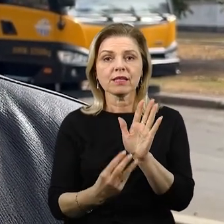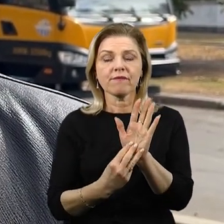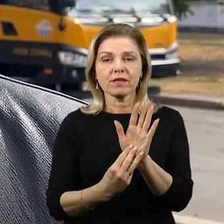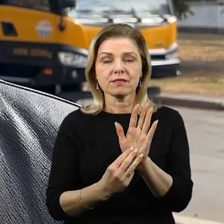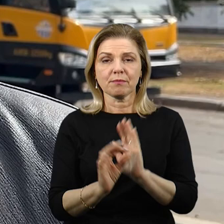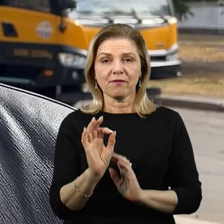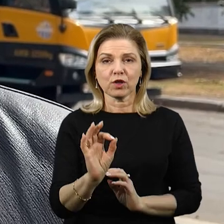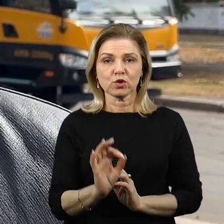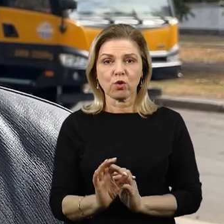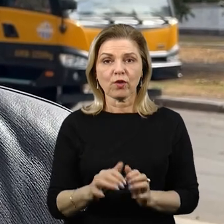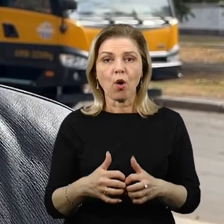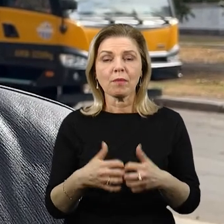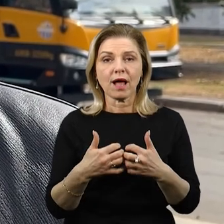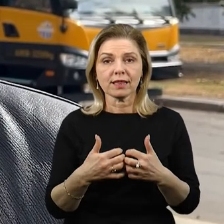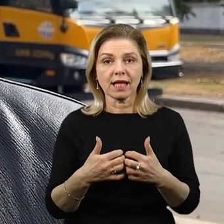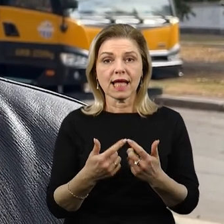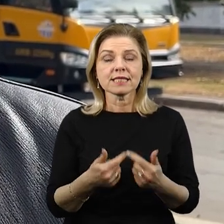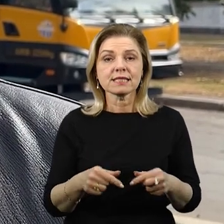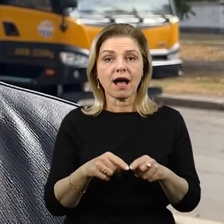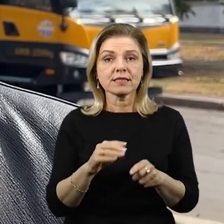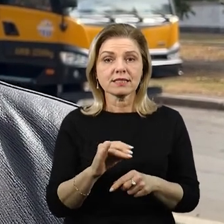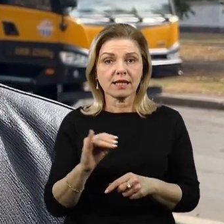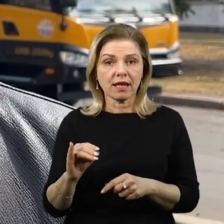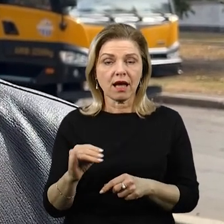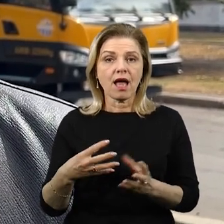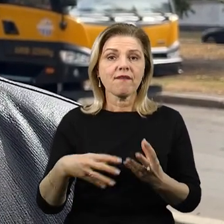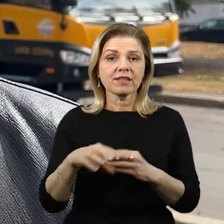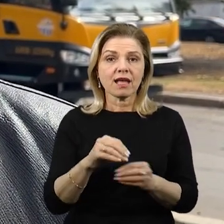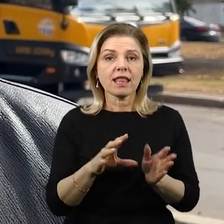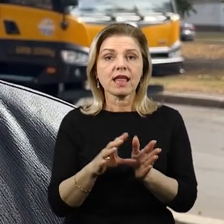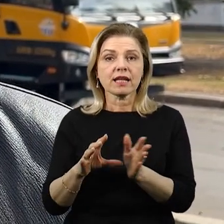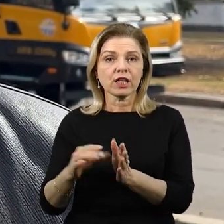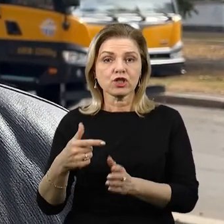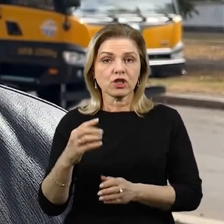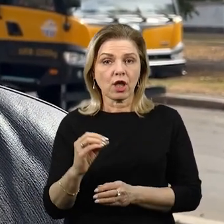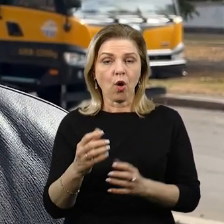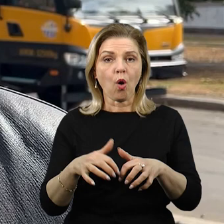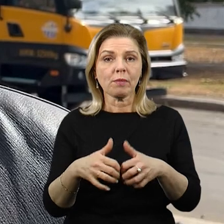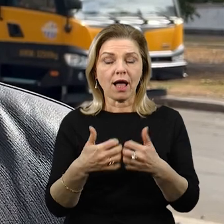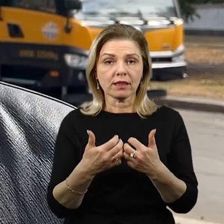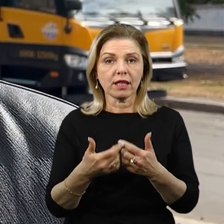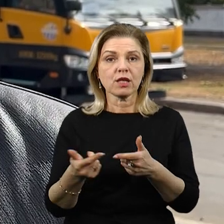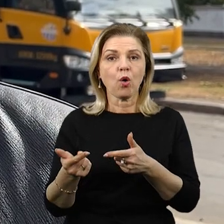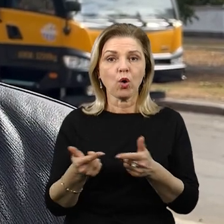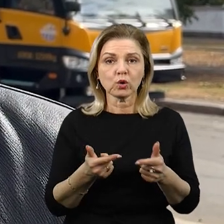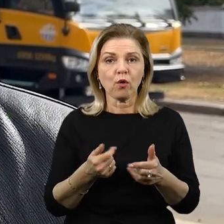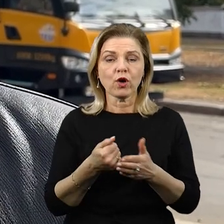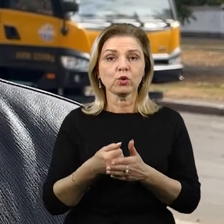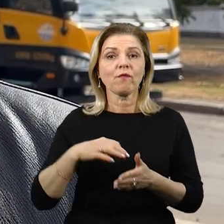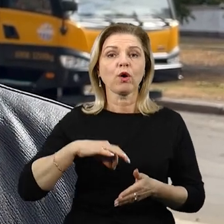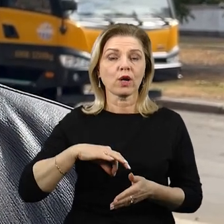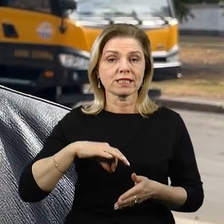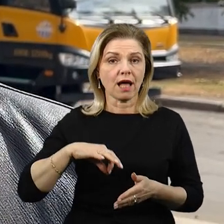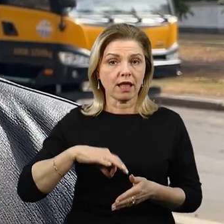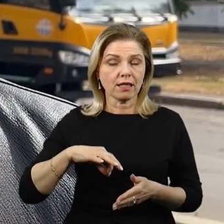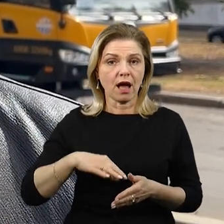98% обладнання станції тобто все енергетичне обладнання готове до використання